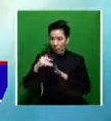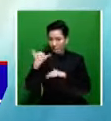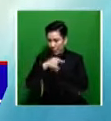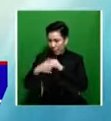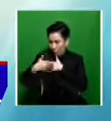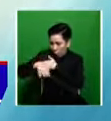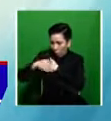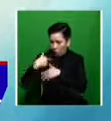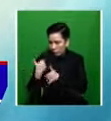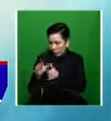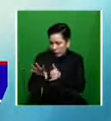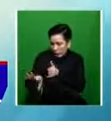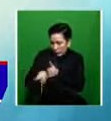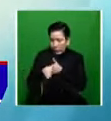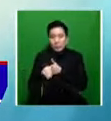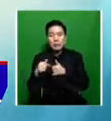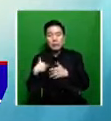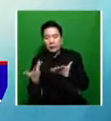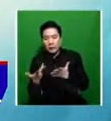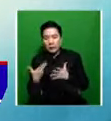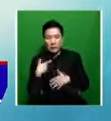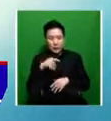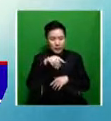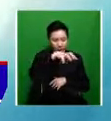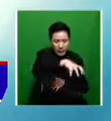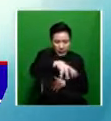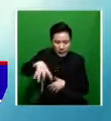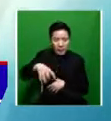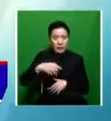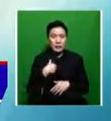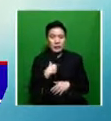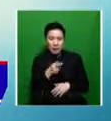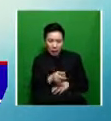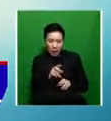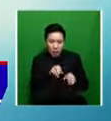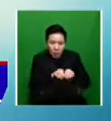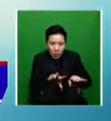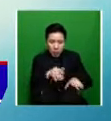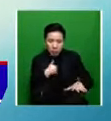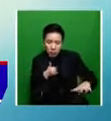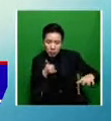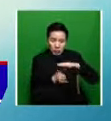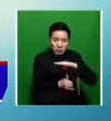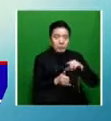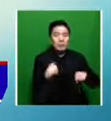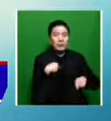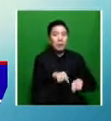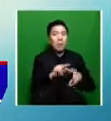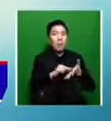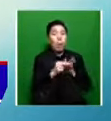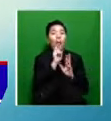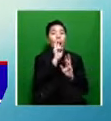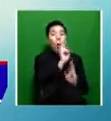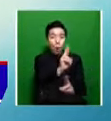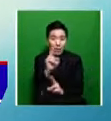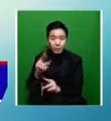ไปอยู่ในสถานที่ที่เคยมีการระบาดหรือเดินทางกลับจากต่างประเทศอันนี้เราเรียกว่าผู้ป่วยที่อยู่ในข่ายเฝ้าระวังนะ